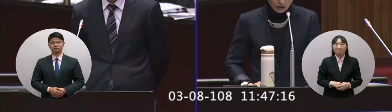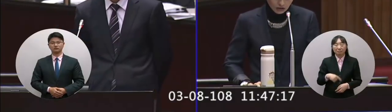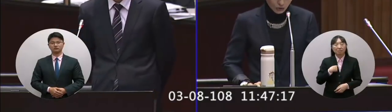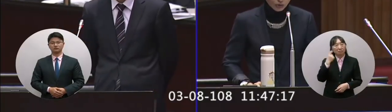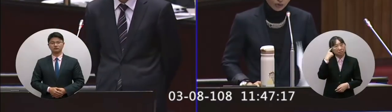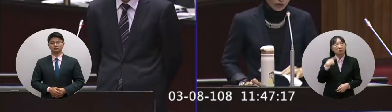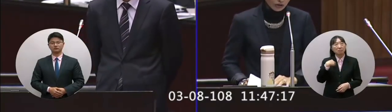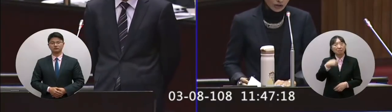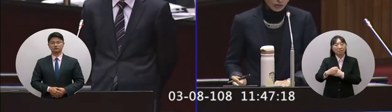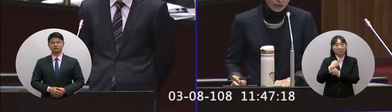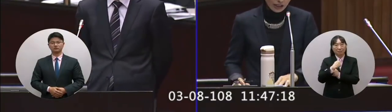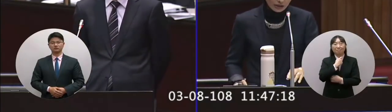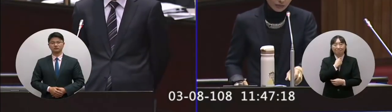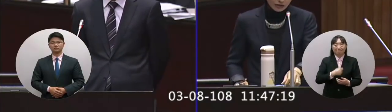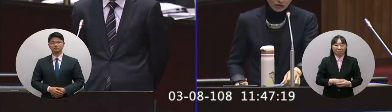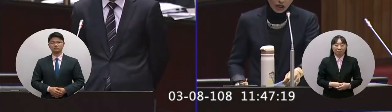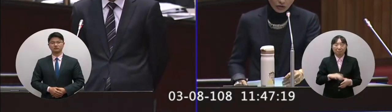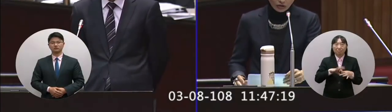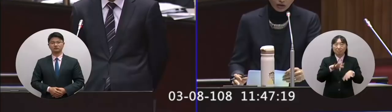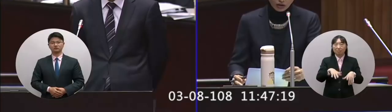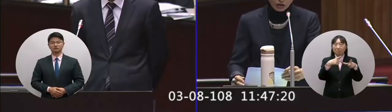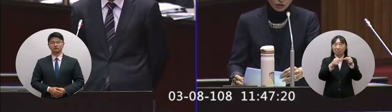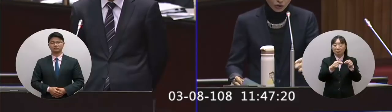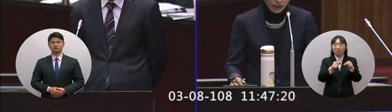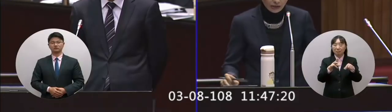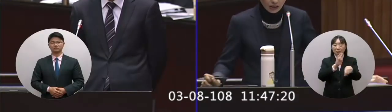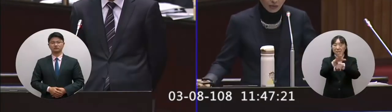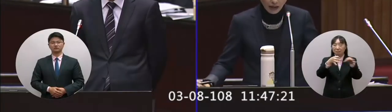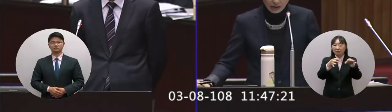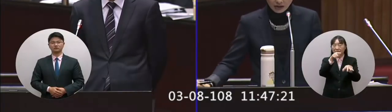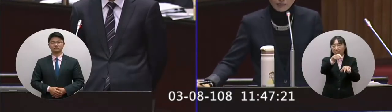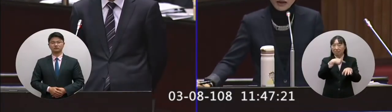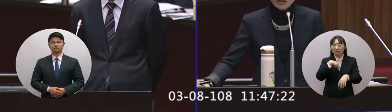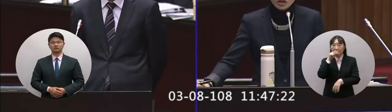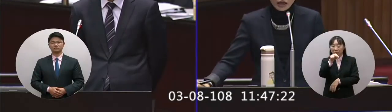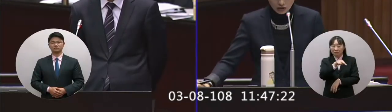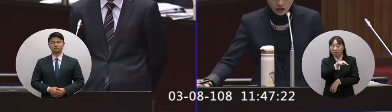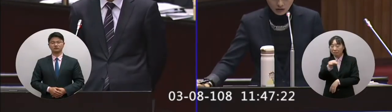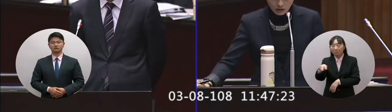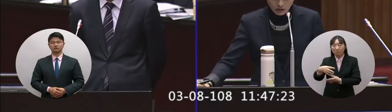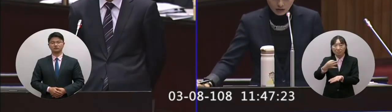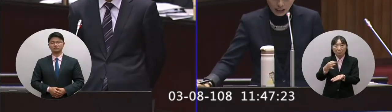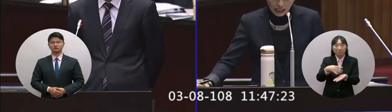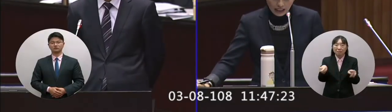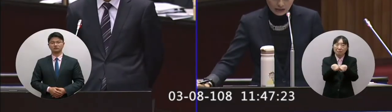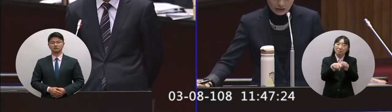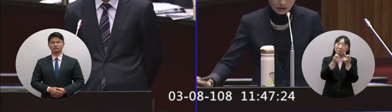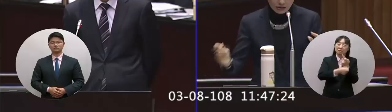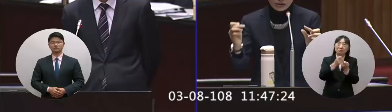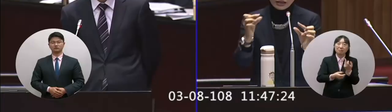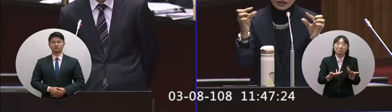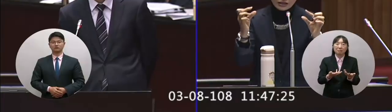们还是要持续努力，尤其我们在日本的超市去看到他们卖的一般的香蕉大